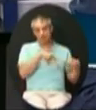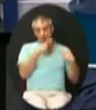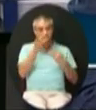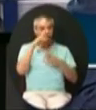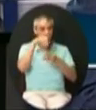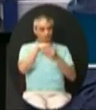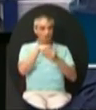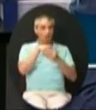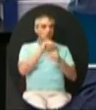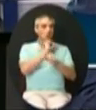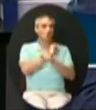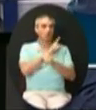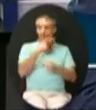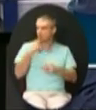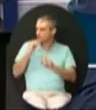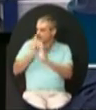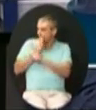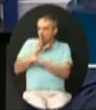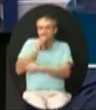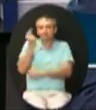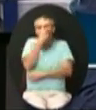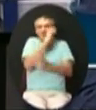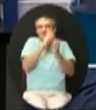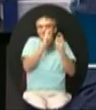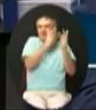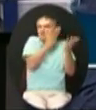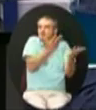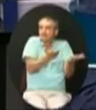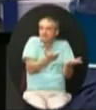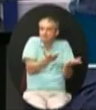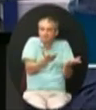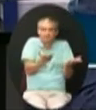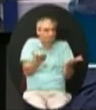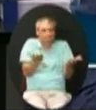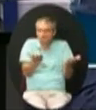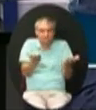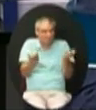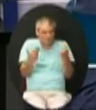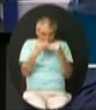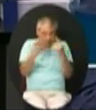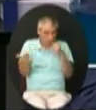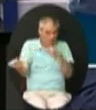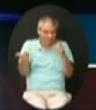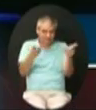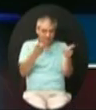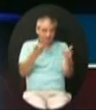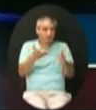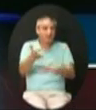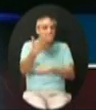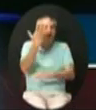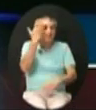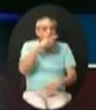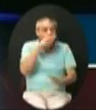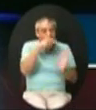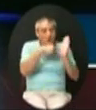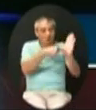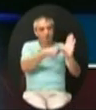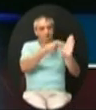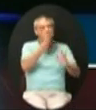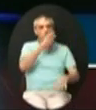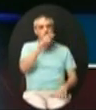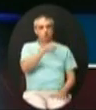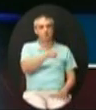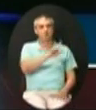אפילו בתוך העוצר. אני מדבר על מחבל, אתה לוקח לי עכשיו אזרחים. אוקיי, רבותיי, זמננו. אתה משווה אזרחים למחבלים. רגל שחור מתנופף